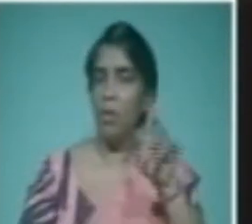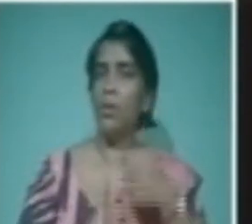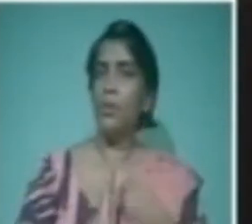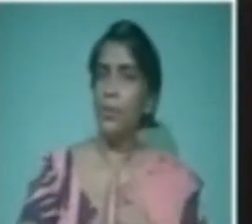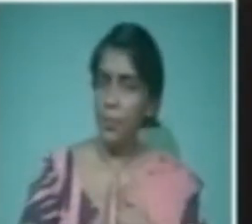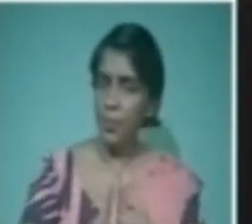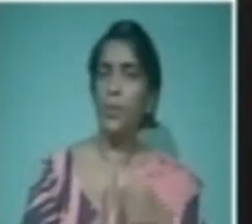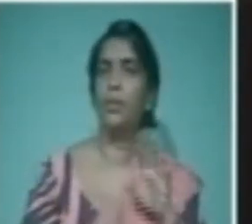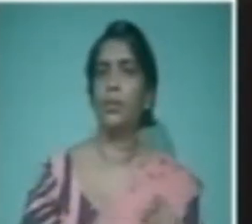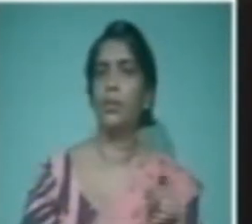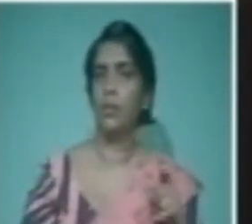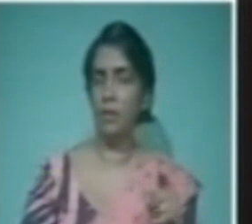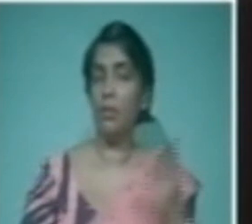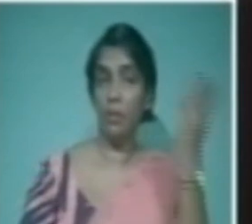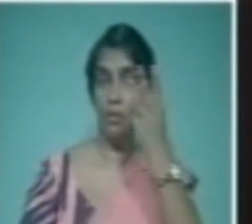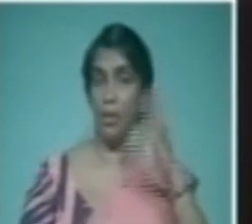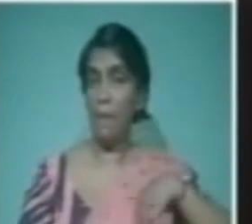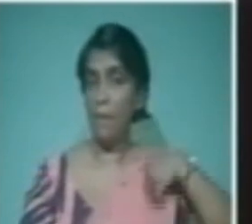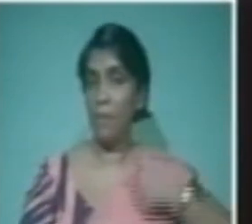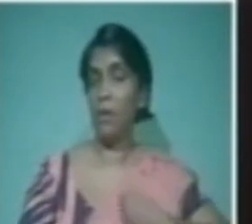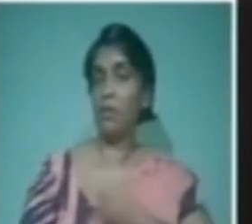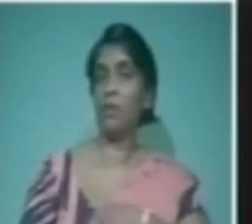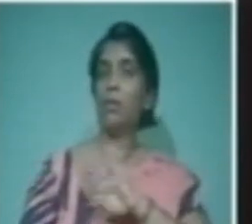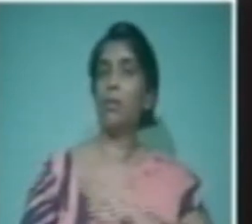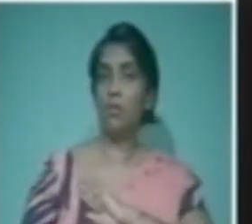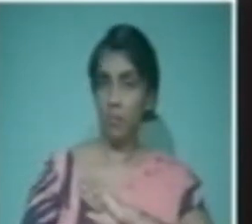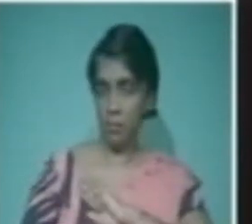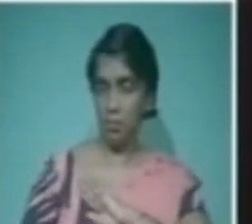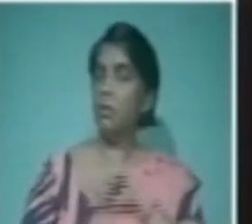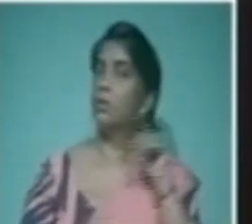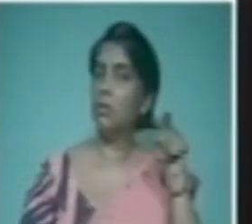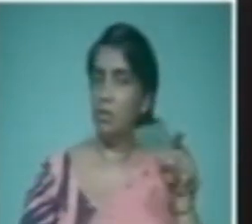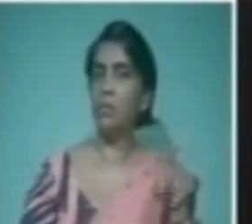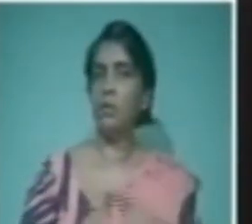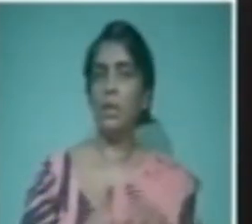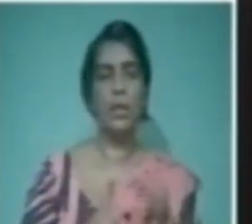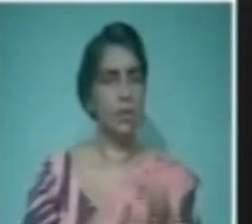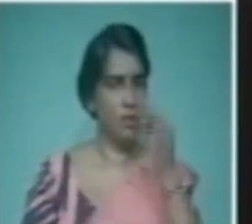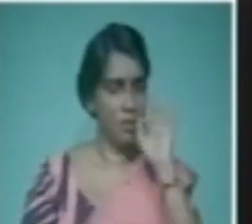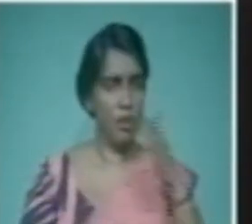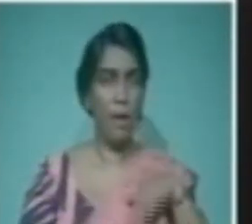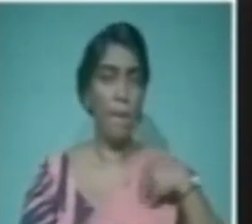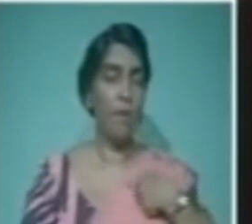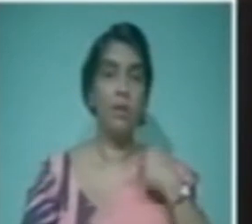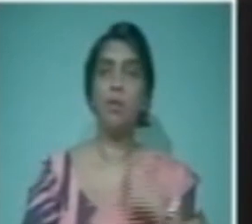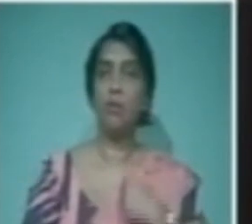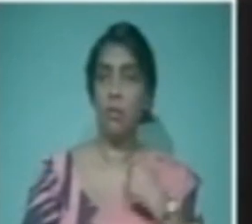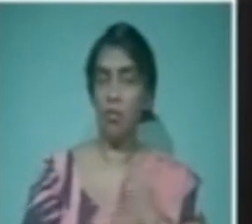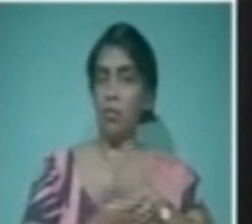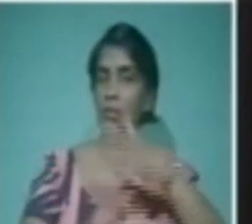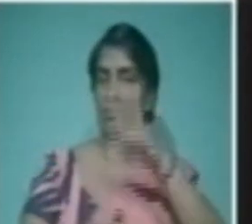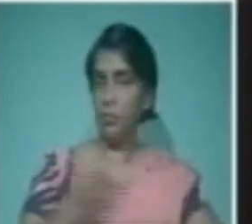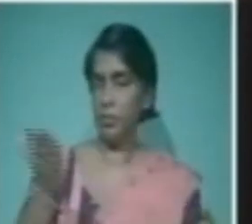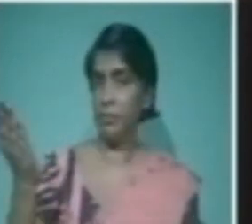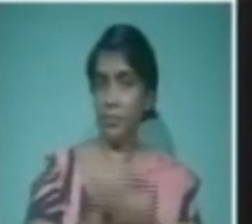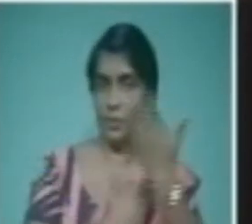ඕන ත්‍රිනිකායක මහානායක මාහිමිපාණන් වහන්සේලත් මම හිතන්නේ ජනාධිපතිතුමා ප්‍රමුඛ ආණ්ඩුවට ලිඛිතව ඉල්ලීමක්